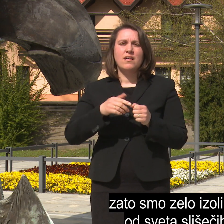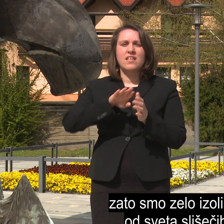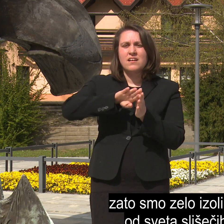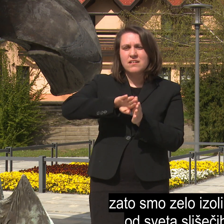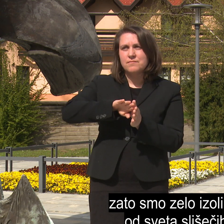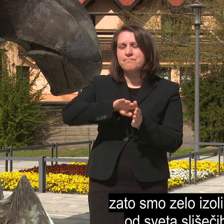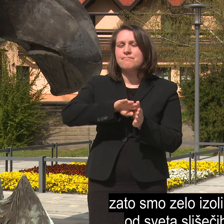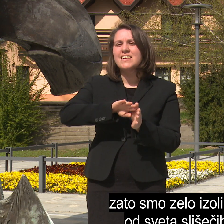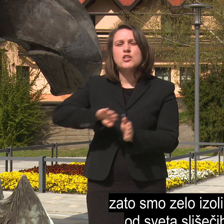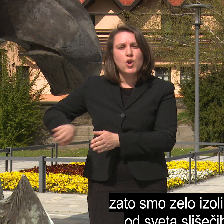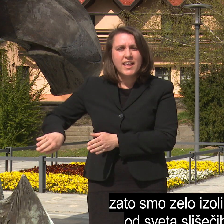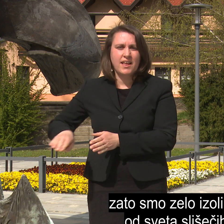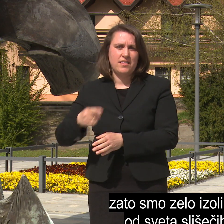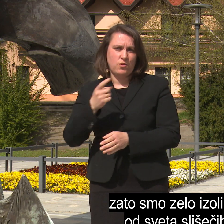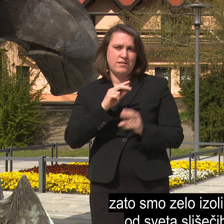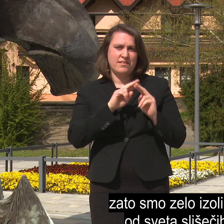zato